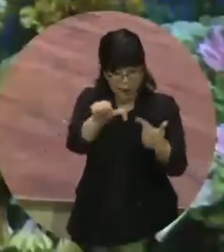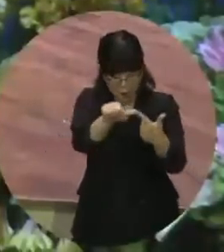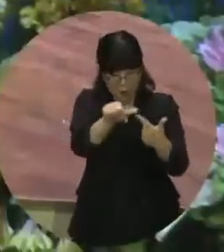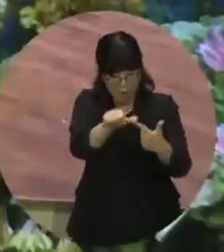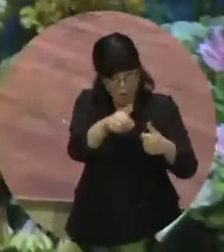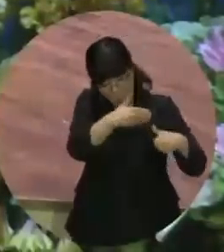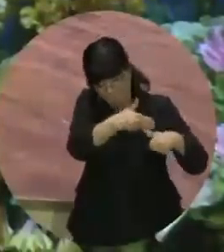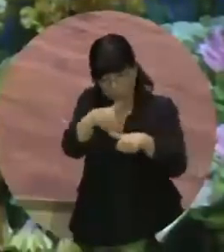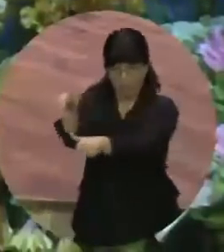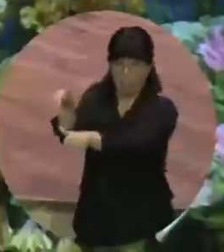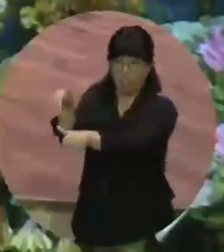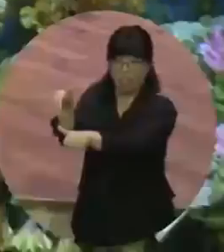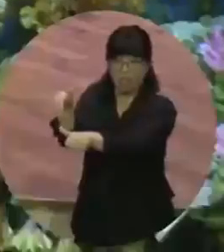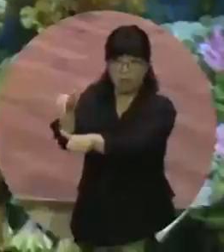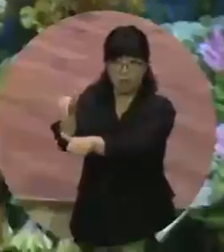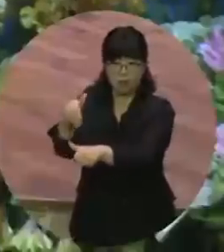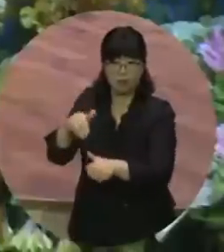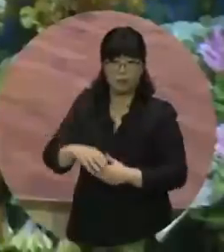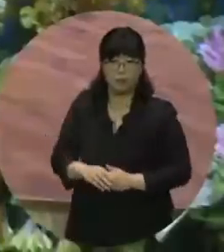생각이 좀 이렇게